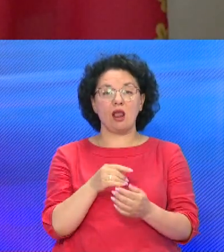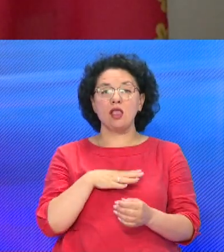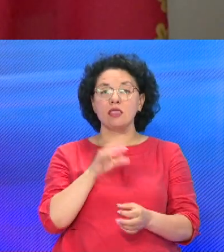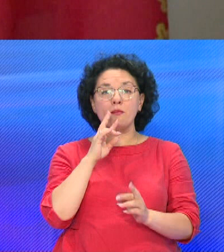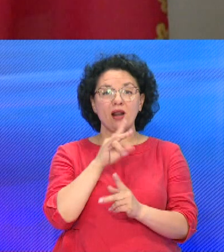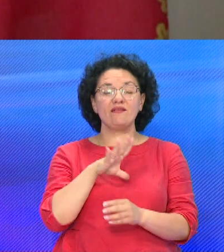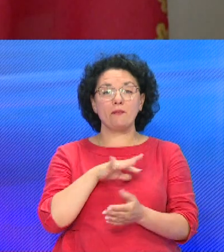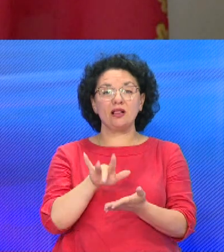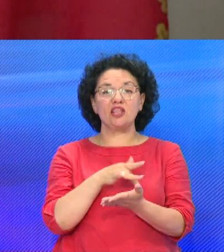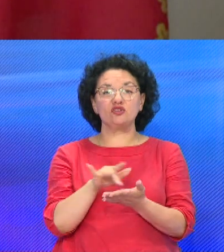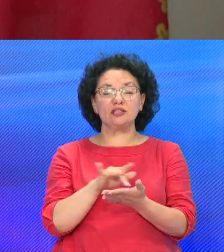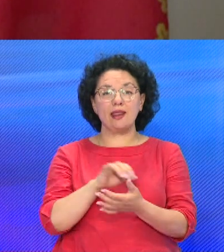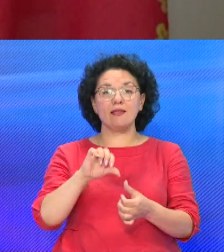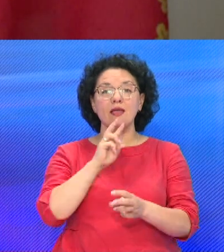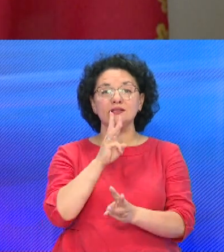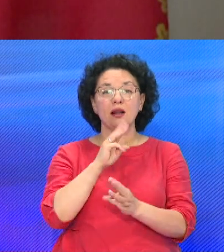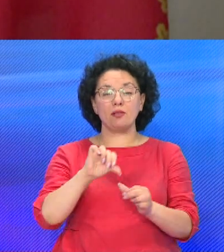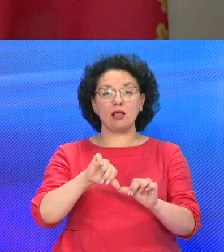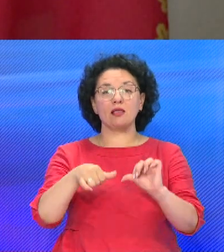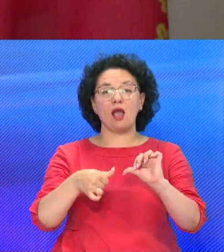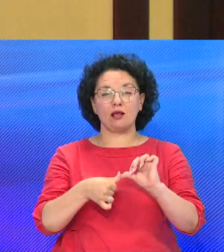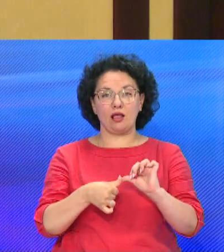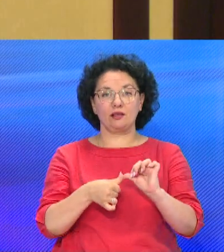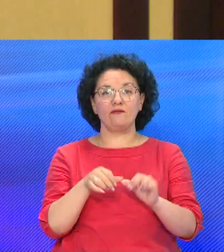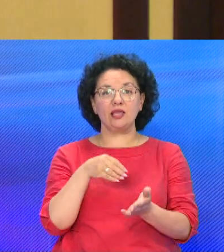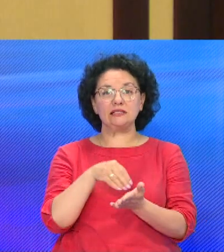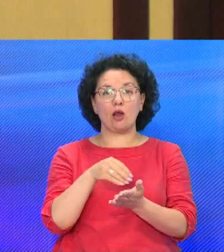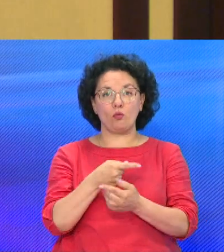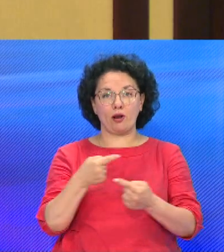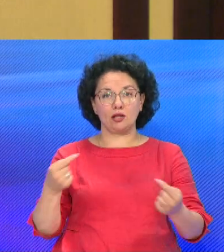окладов. Были нарушения при проведении государственных закупок.